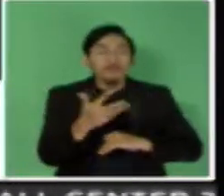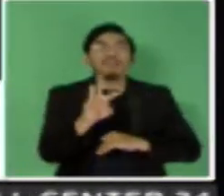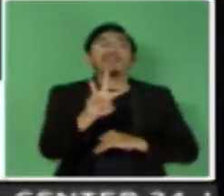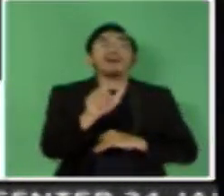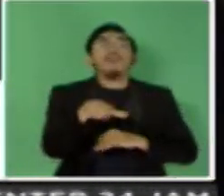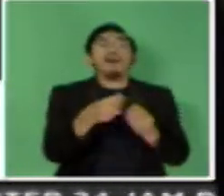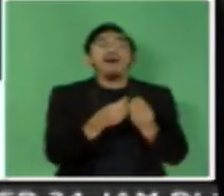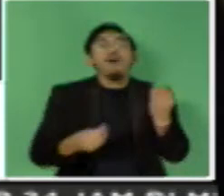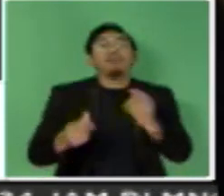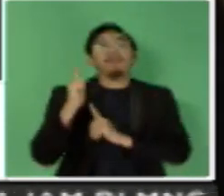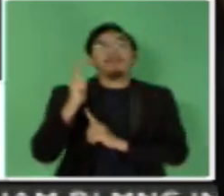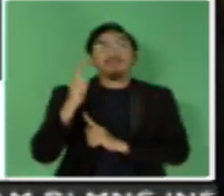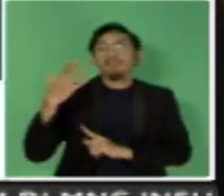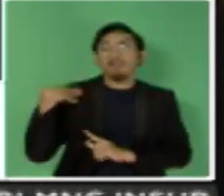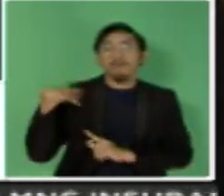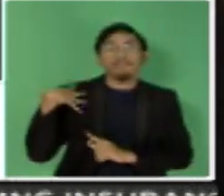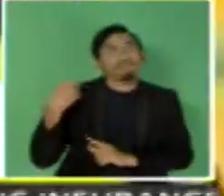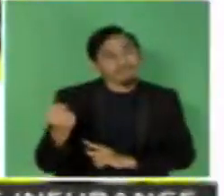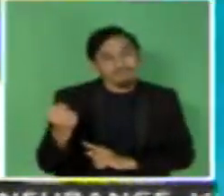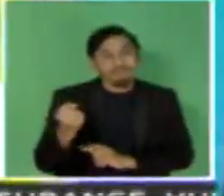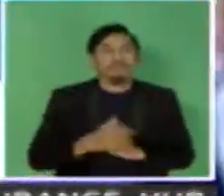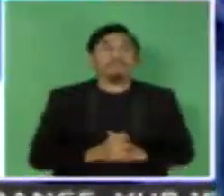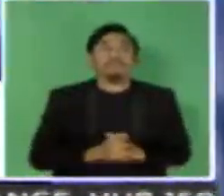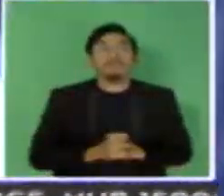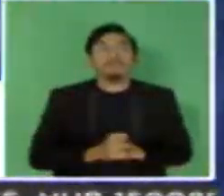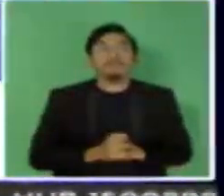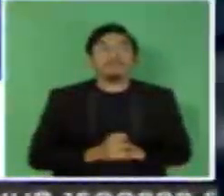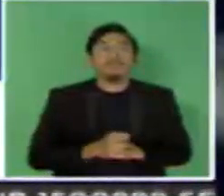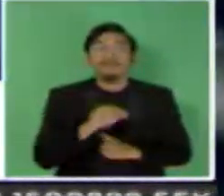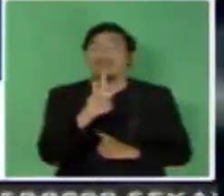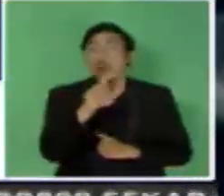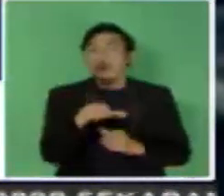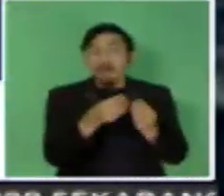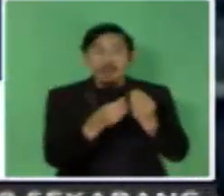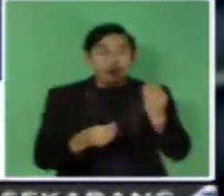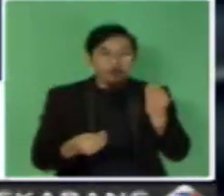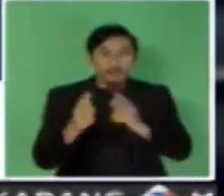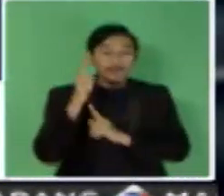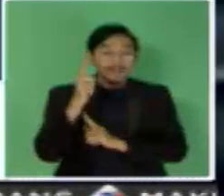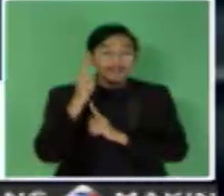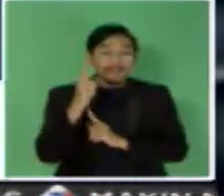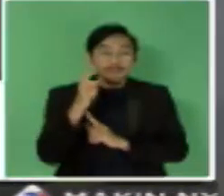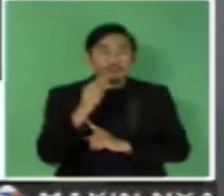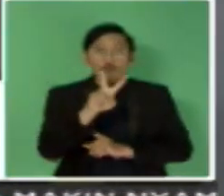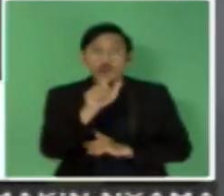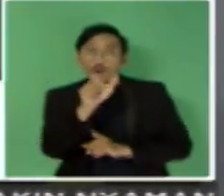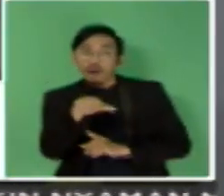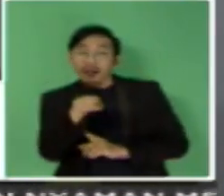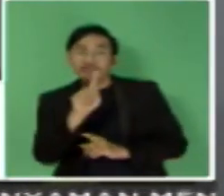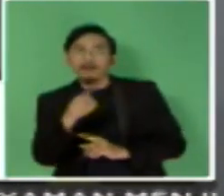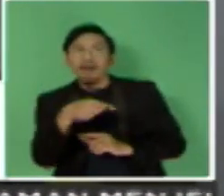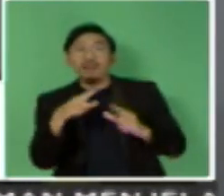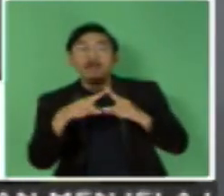dari jabatannya. Dari tiga anggota yang copot, dua anggota merupakan unsur TNI Angkatan Darat,